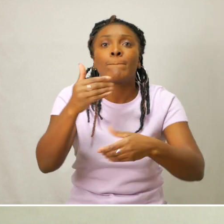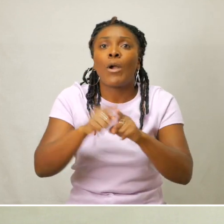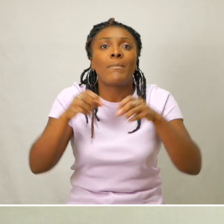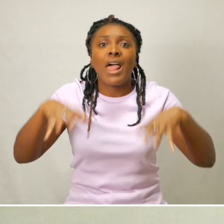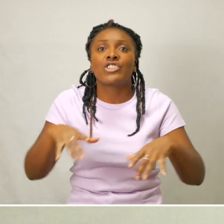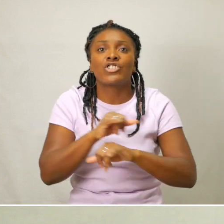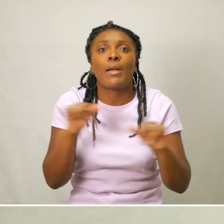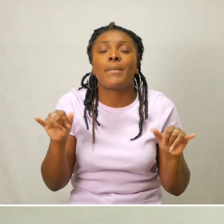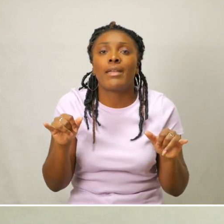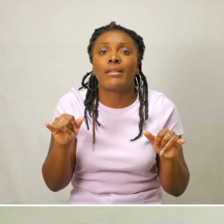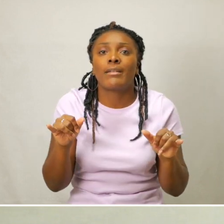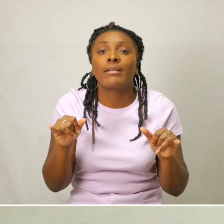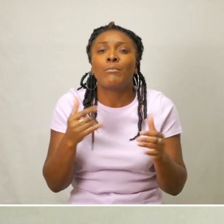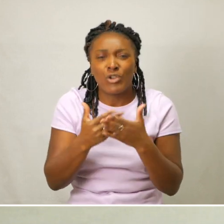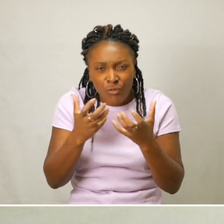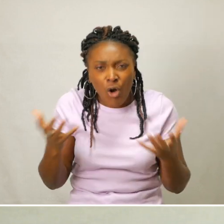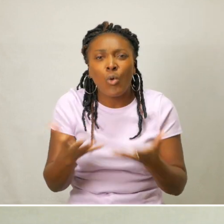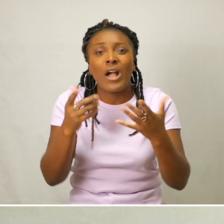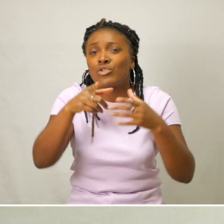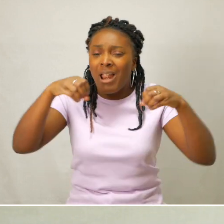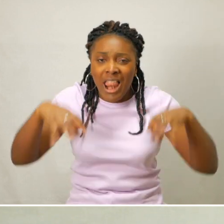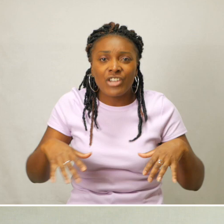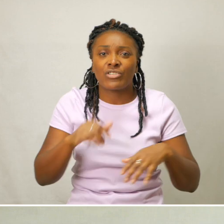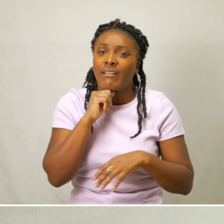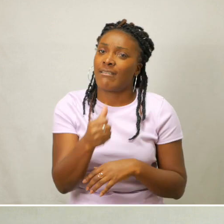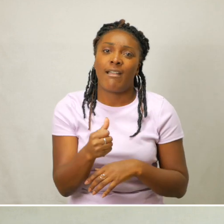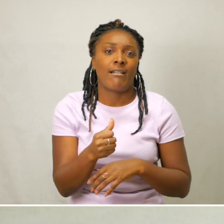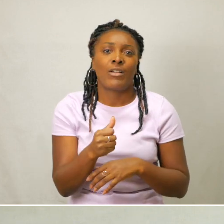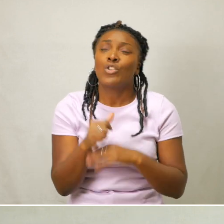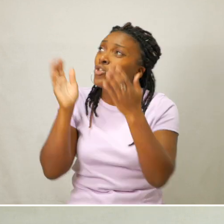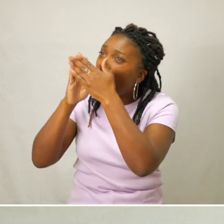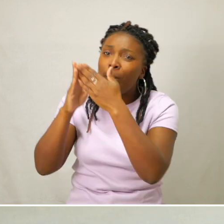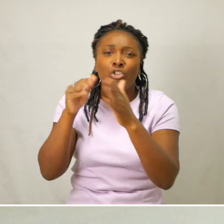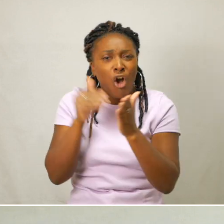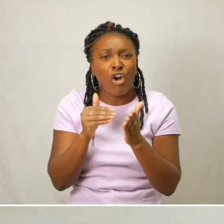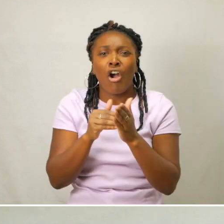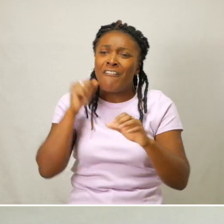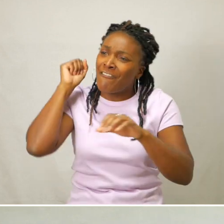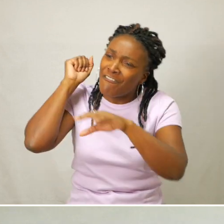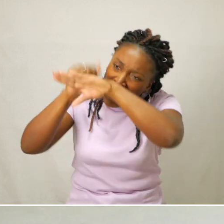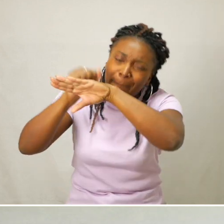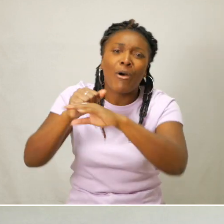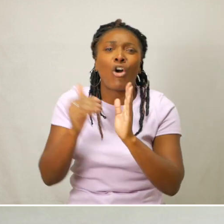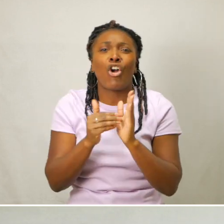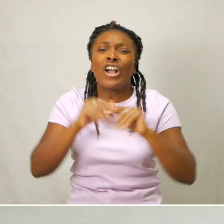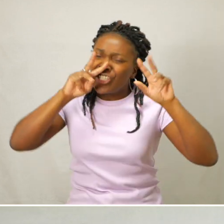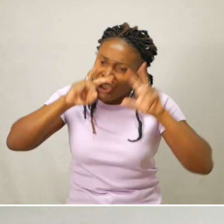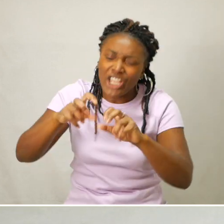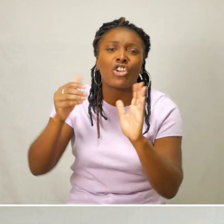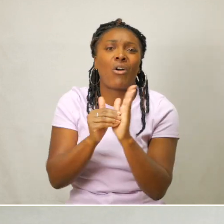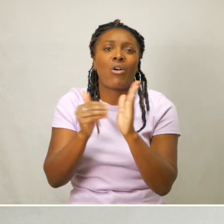Et j'aimerais t'encourager à ne pas te relâcher aujourd'hui. Demande jusqu'au bout, frappe jusqu'au bout, cherche jusqu'au bout, et tu verras comment Dieu va